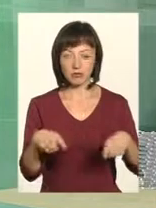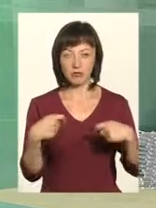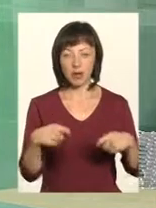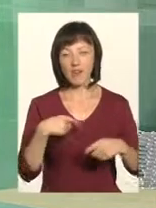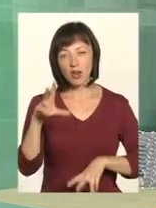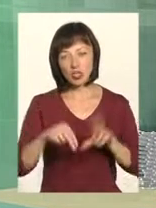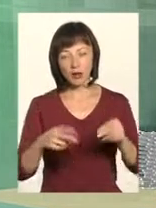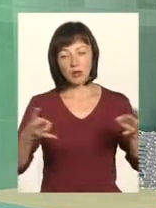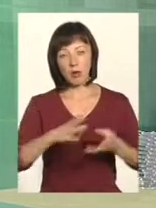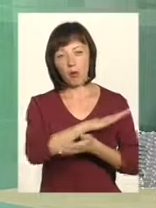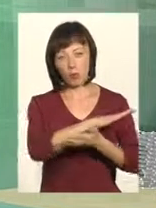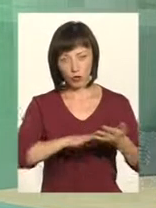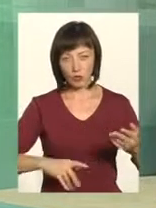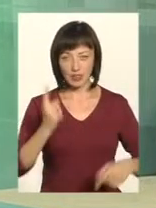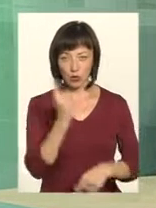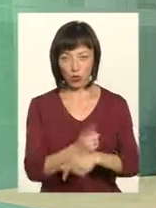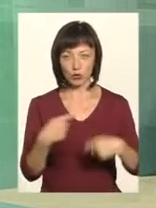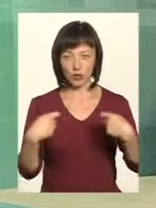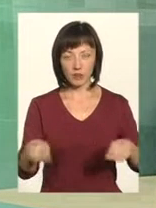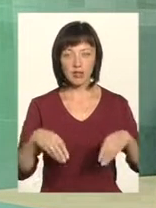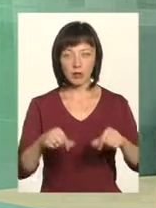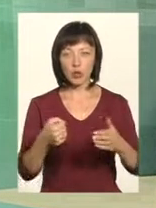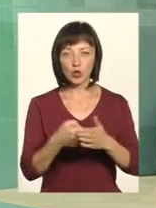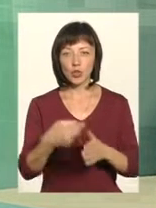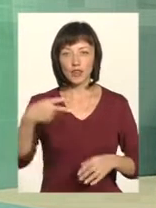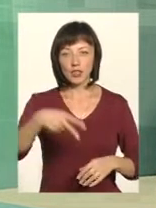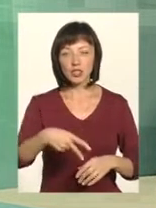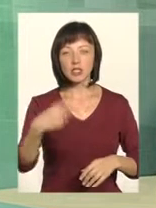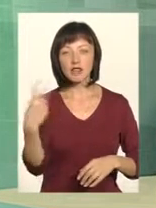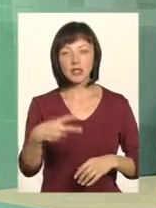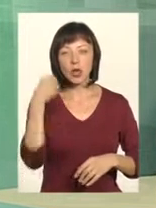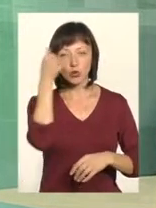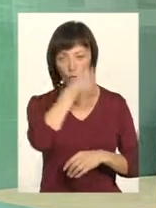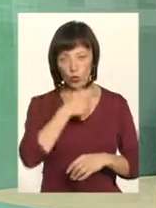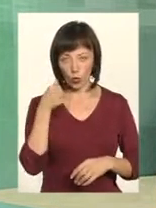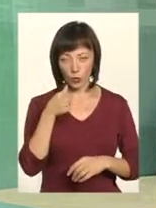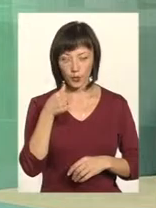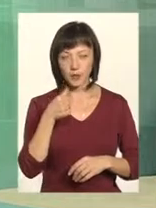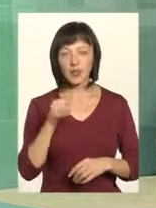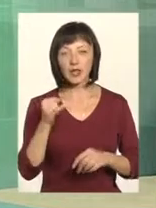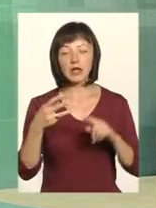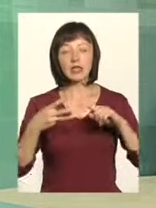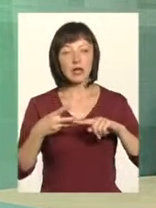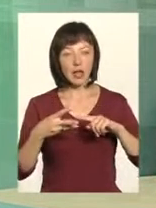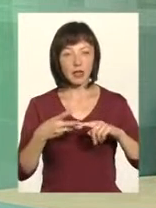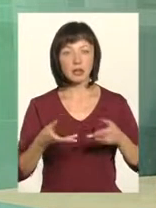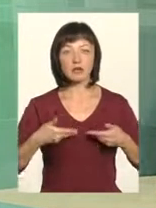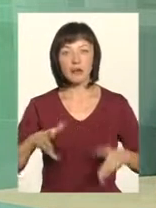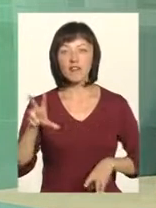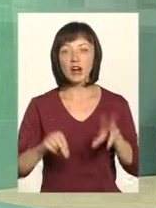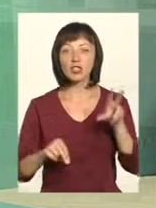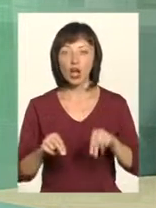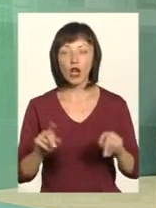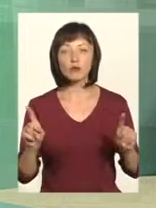необхідне продовжити цей мораторій до принаймні 2020 року. Ну і третє, ми вважаємо,